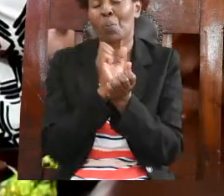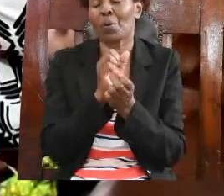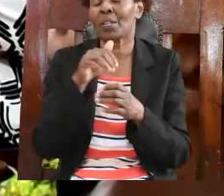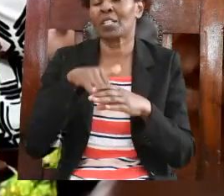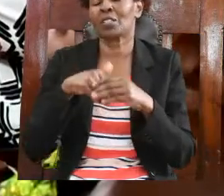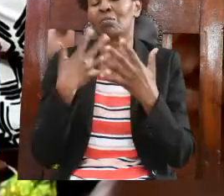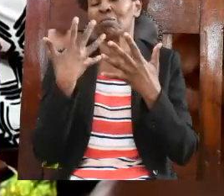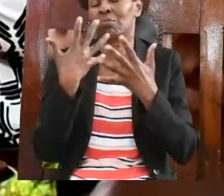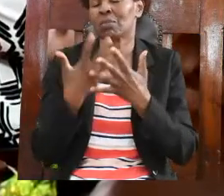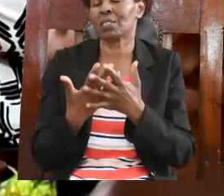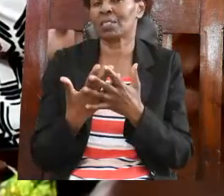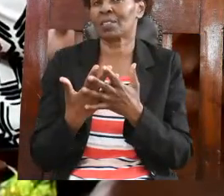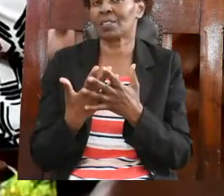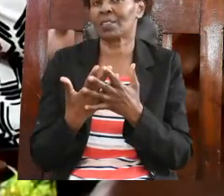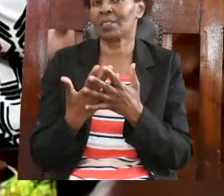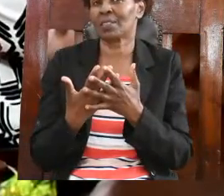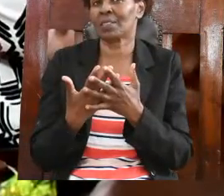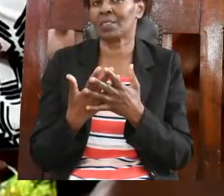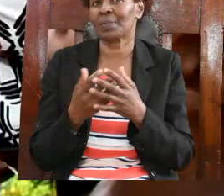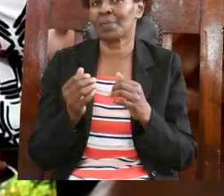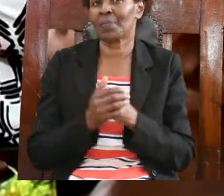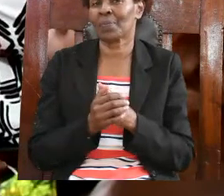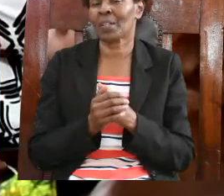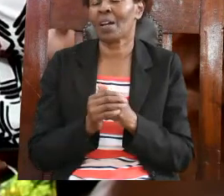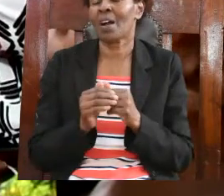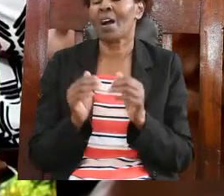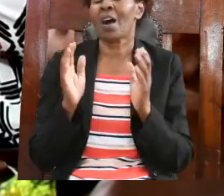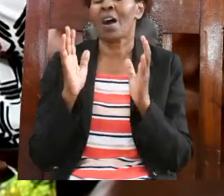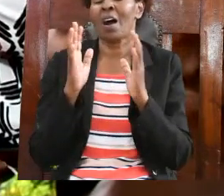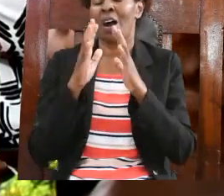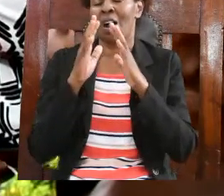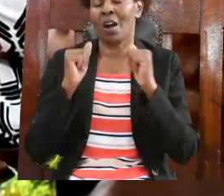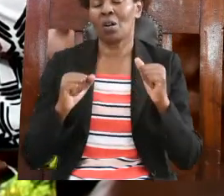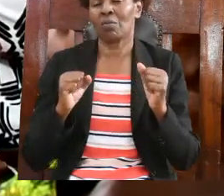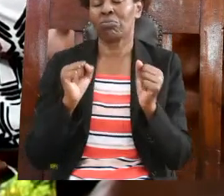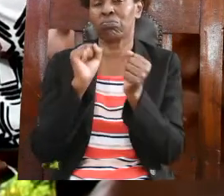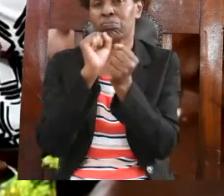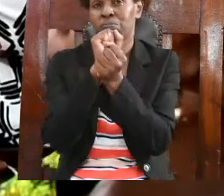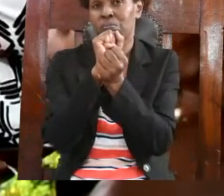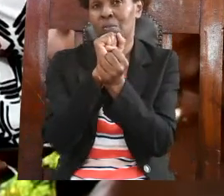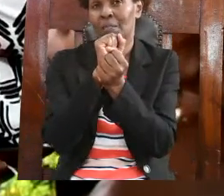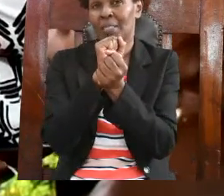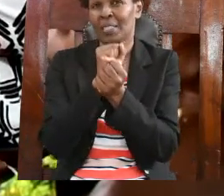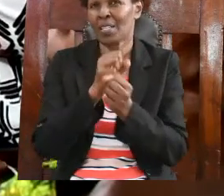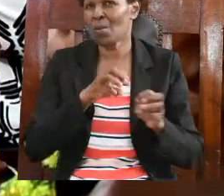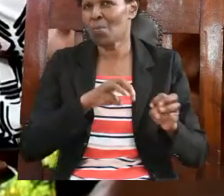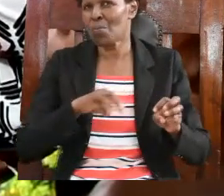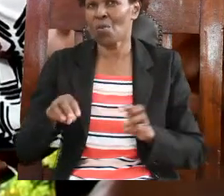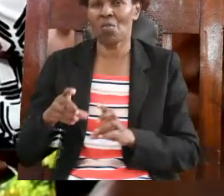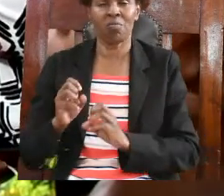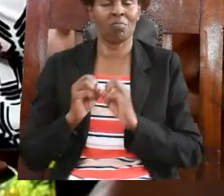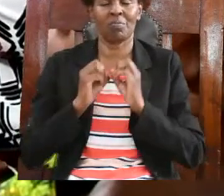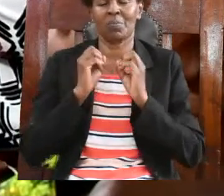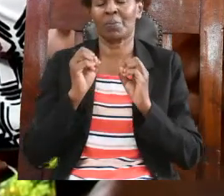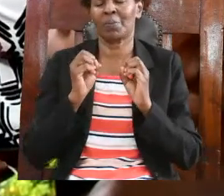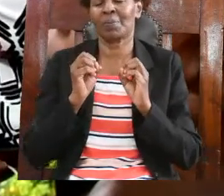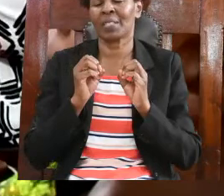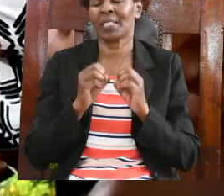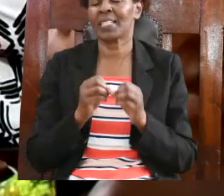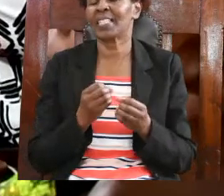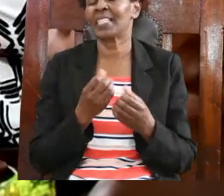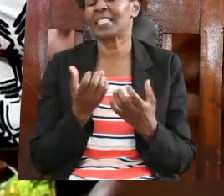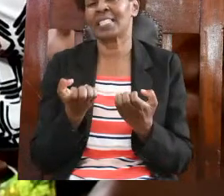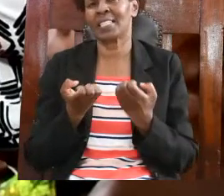amefungiwa. Ako under what we'd call house arrest. Kwa hivyo hawezi ondoka akaenda mahali popote. Kwa hivyo alihitaji